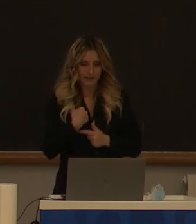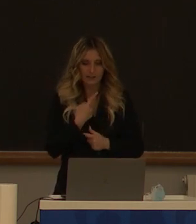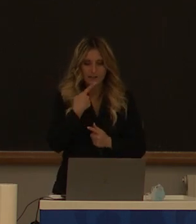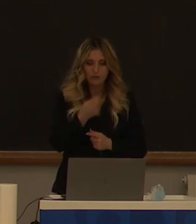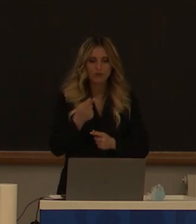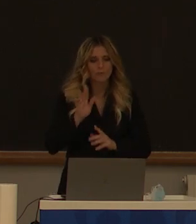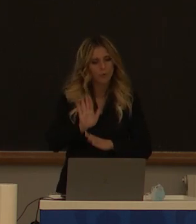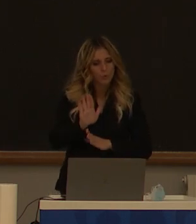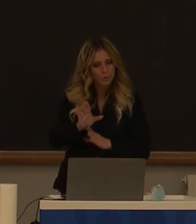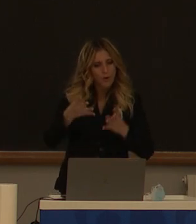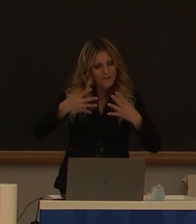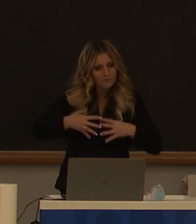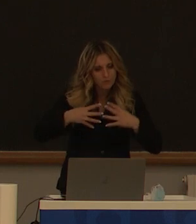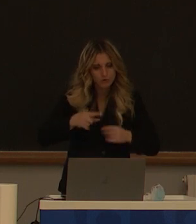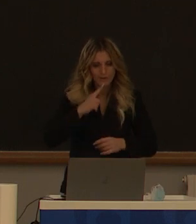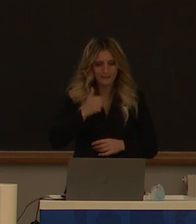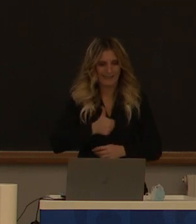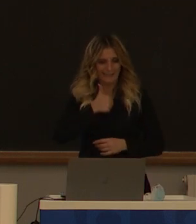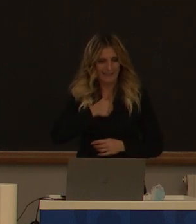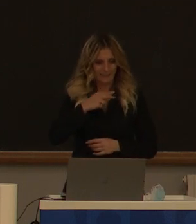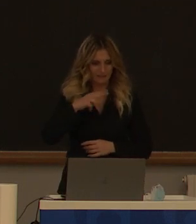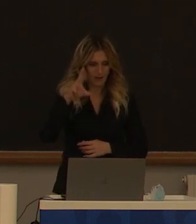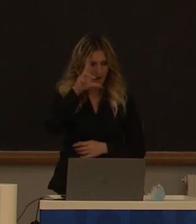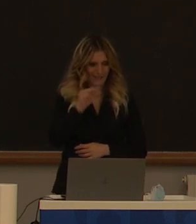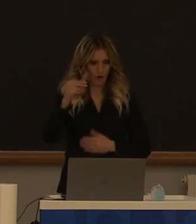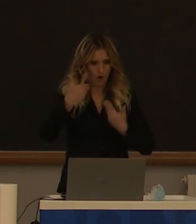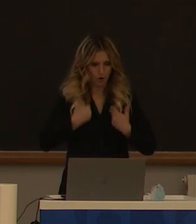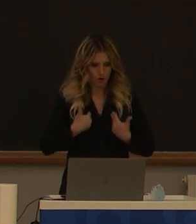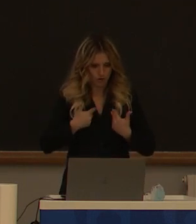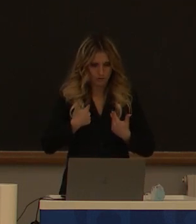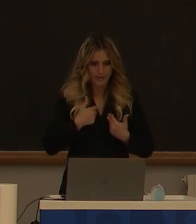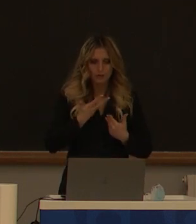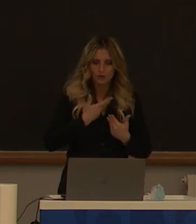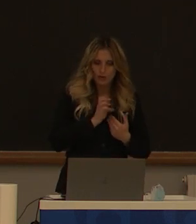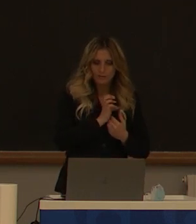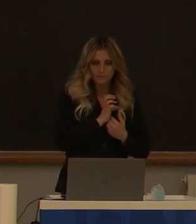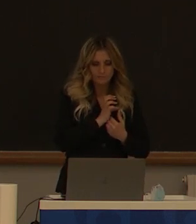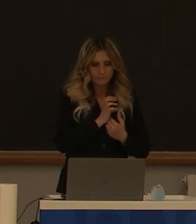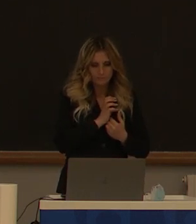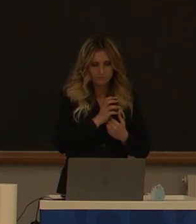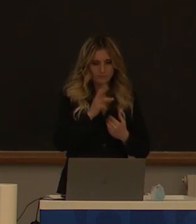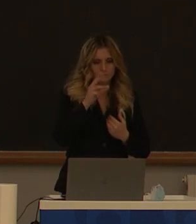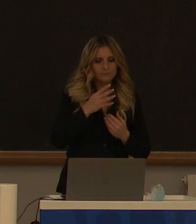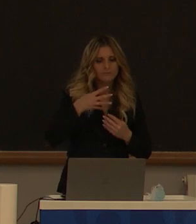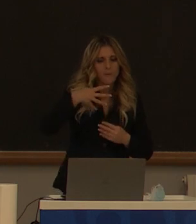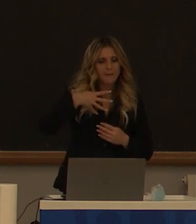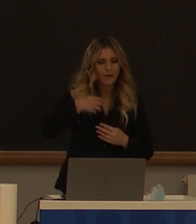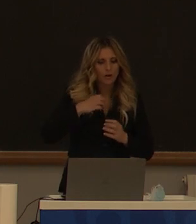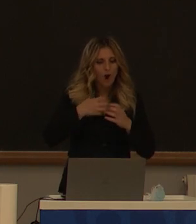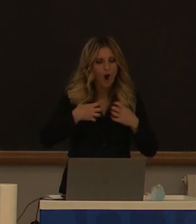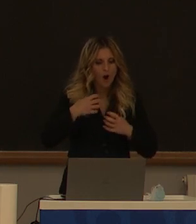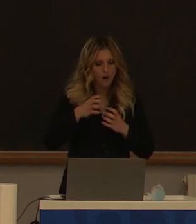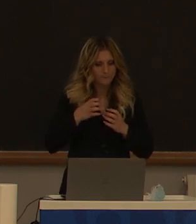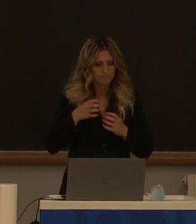anche funzioni anche di identificazione, di riconoscimento dei vari microorganismi nei